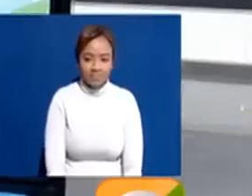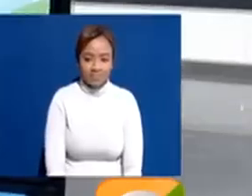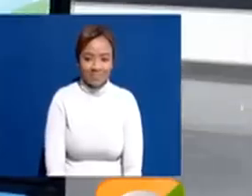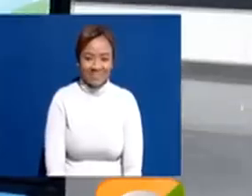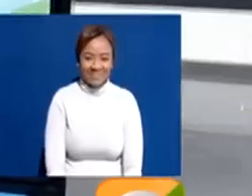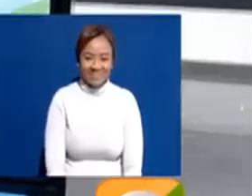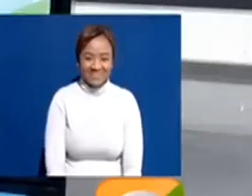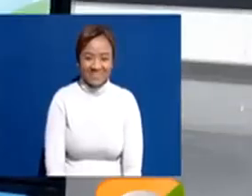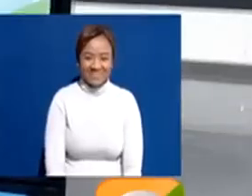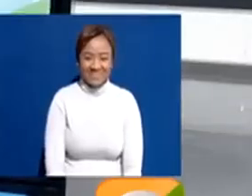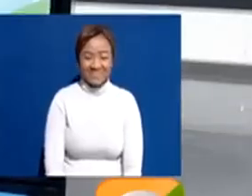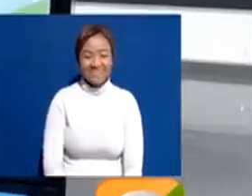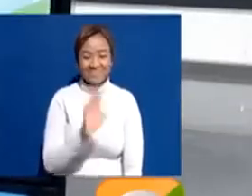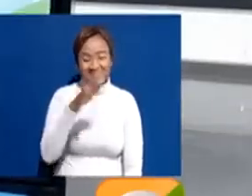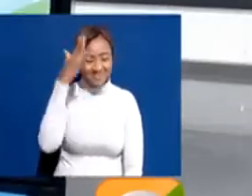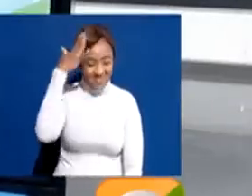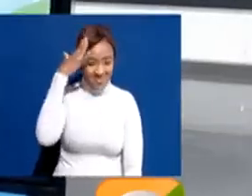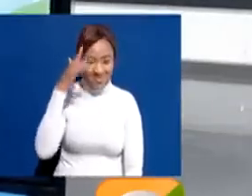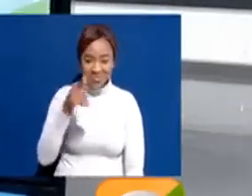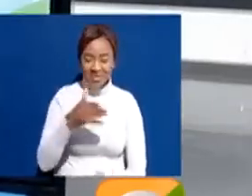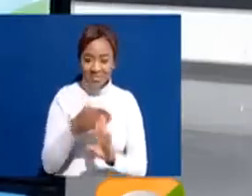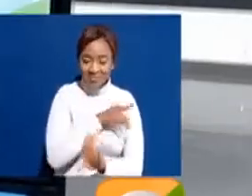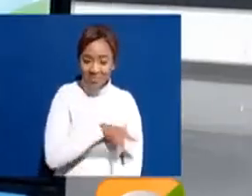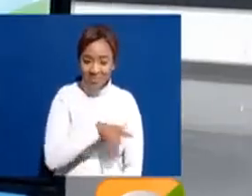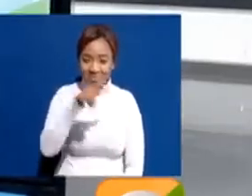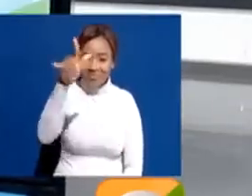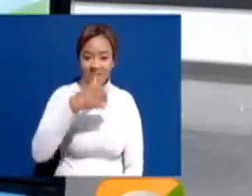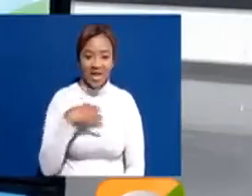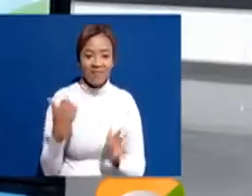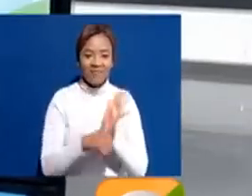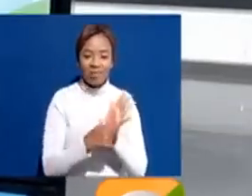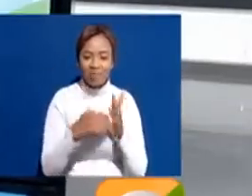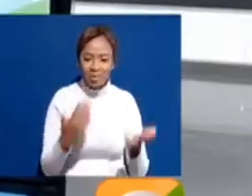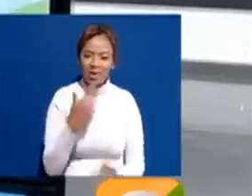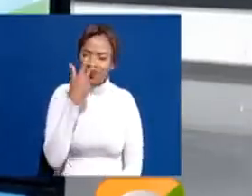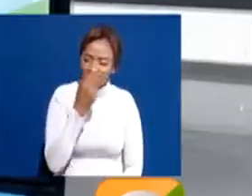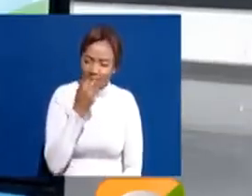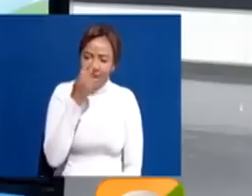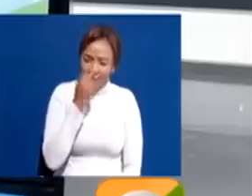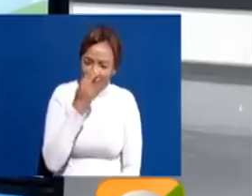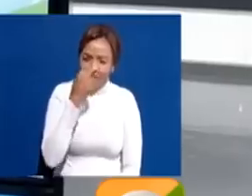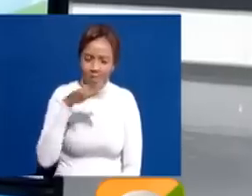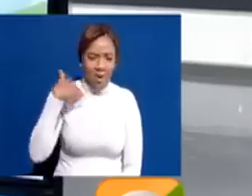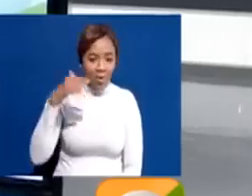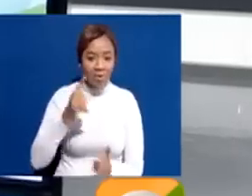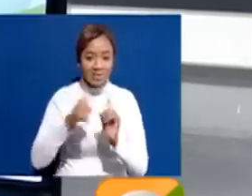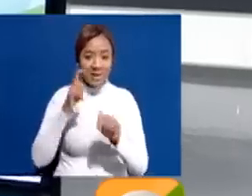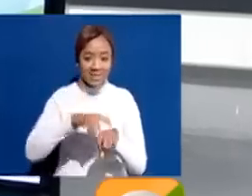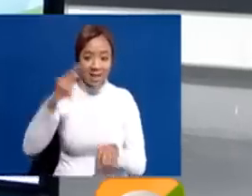Na Ben Kirui wajua kabla aende alikuwa kwa na shida ya mafua kwako ayamuondokei. Lakini